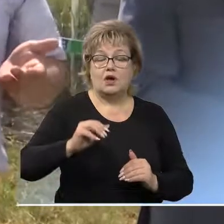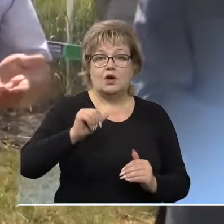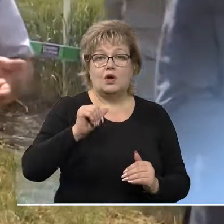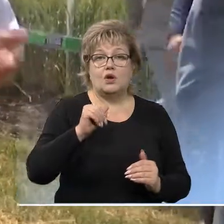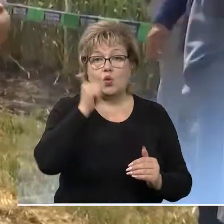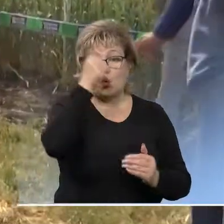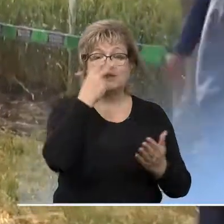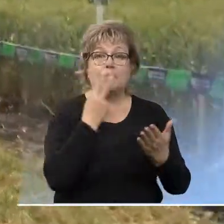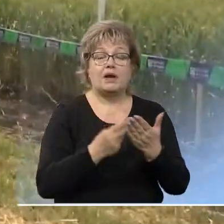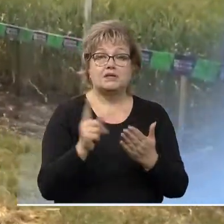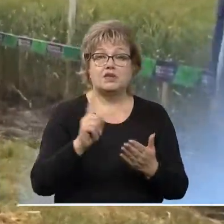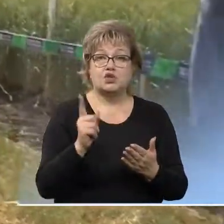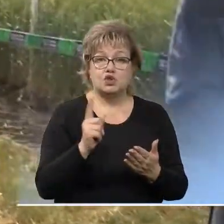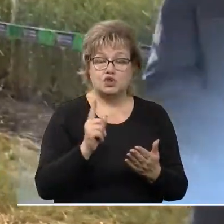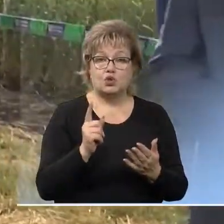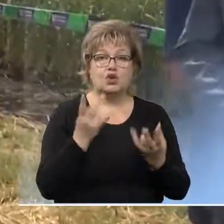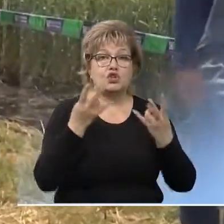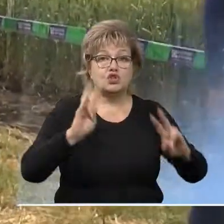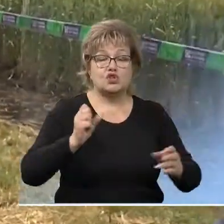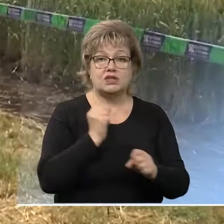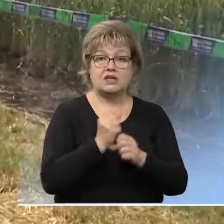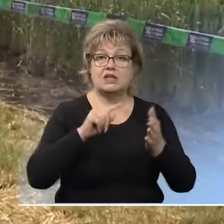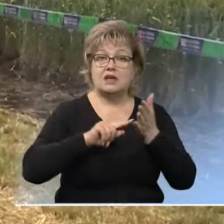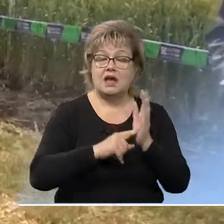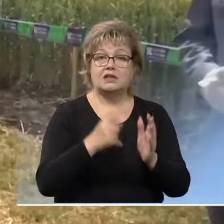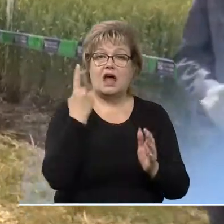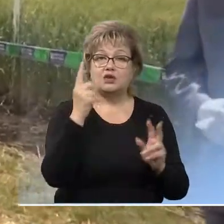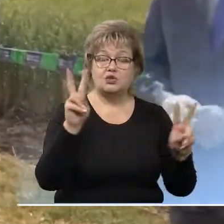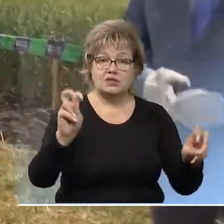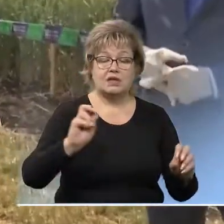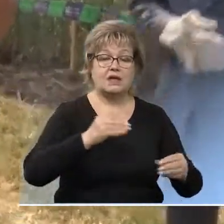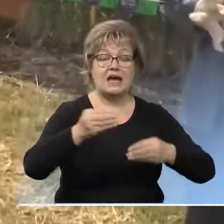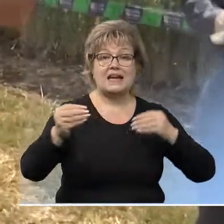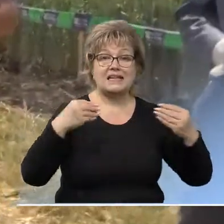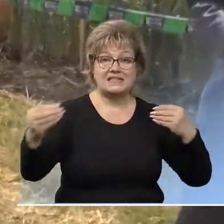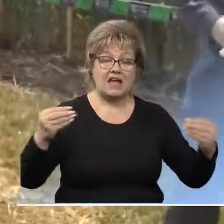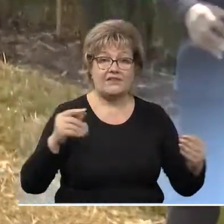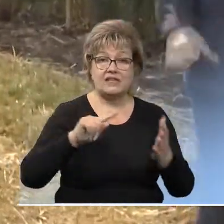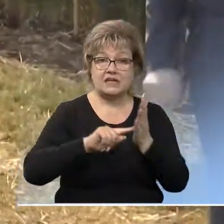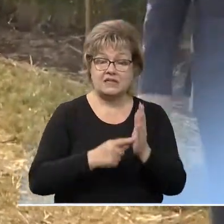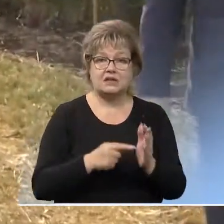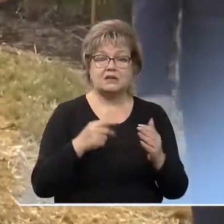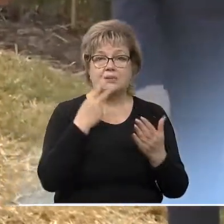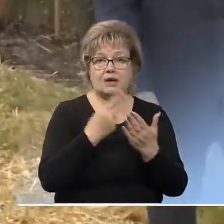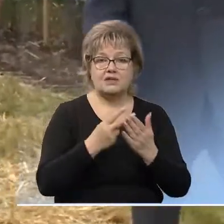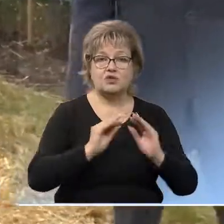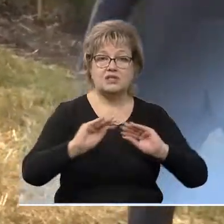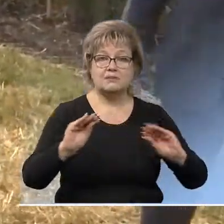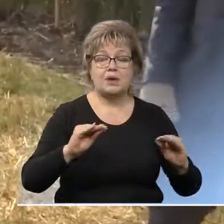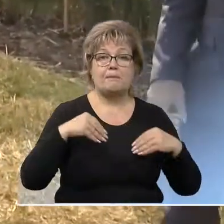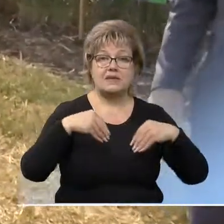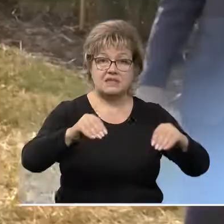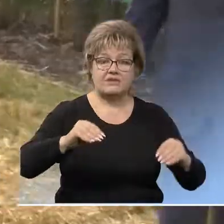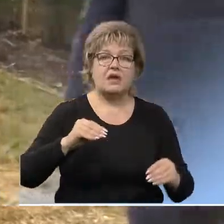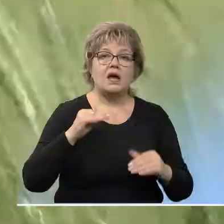Год показал, что сельхозпроизводителям не стоит делать акценты на какую-то одну селекцию. Расставить селекционные акценты помогают